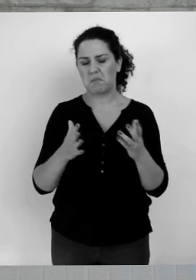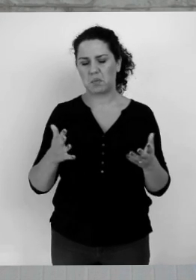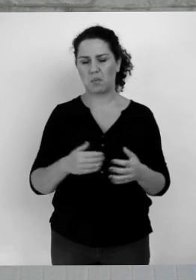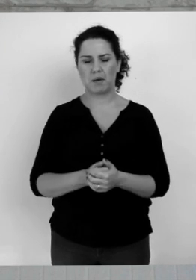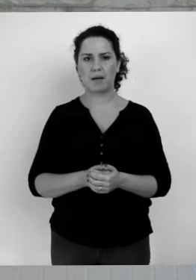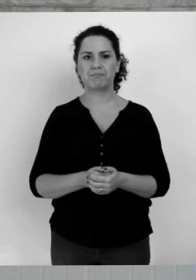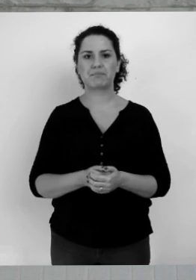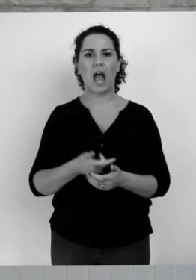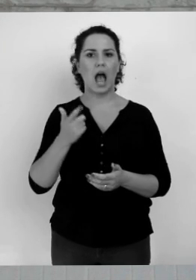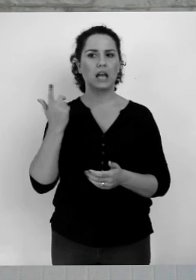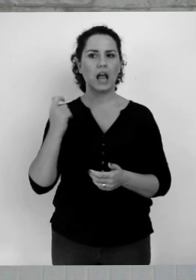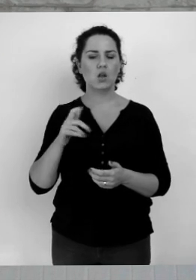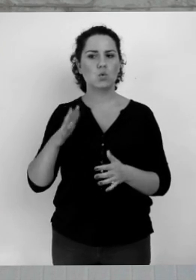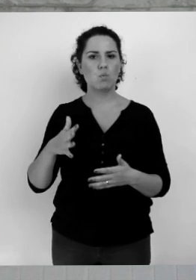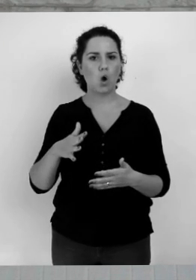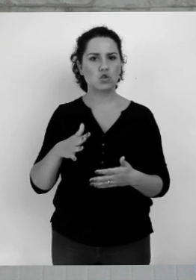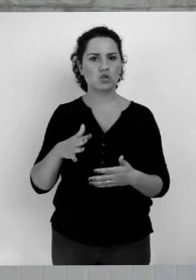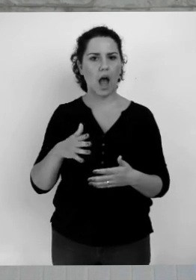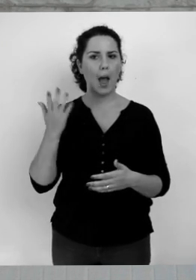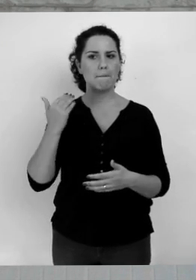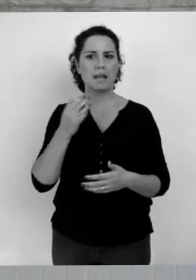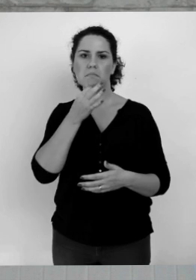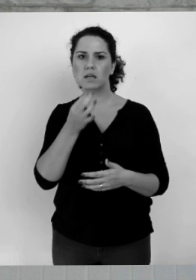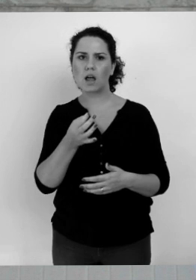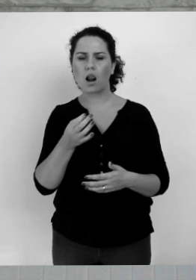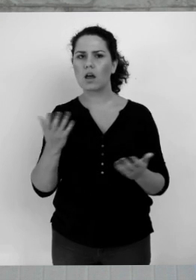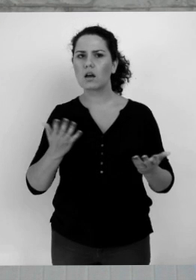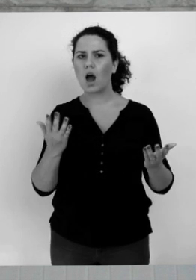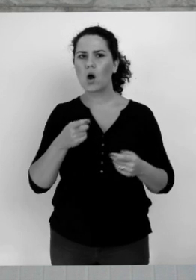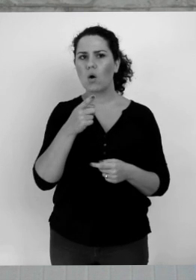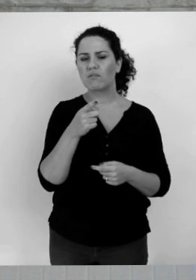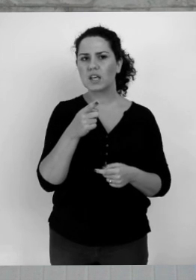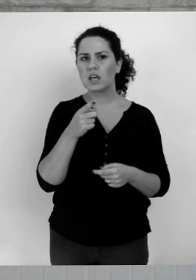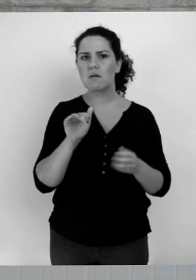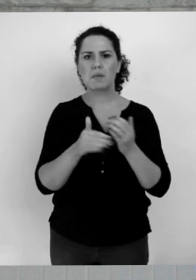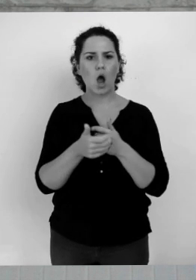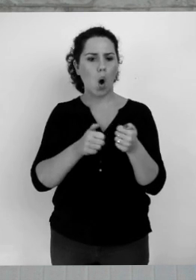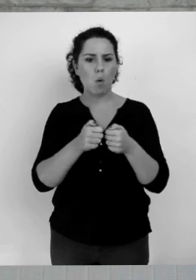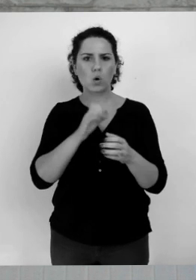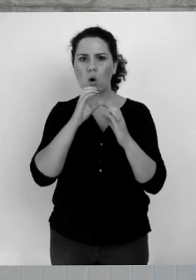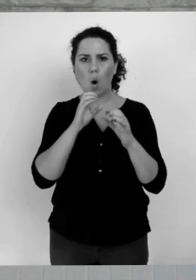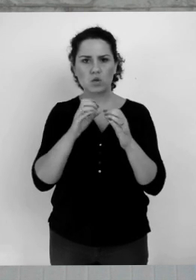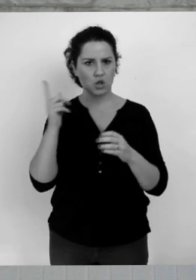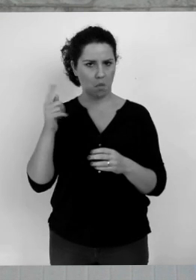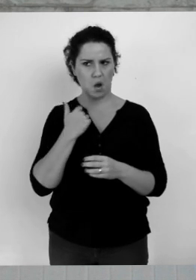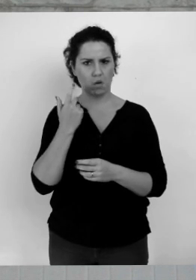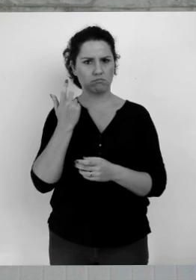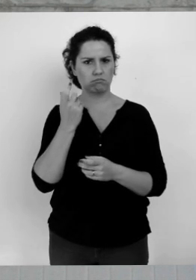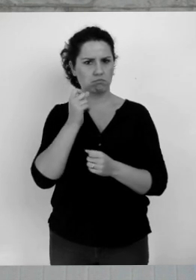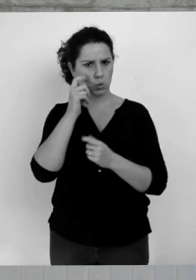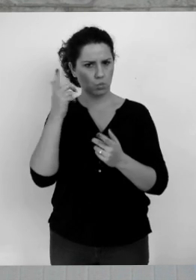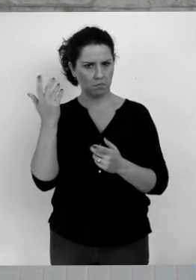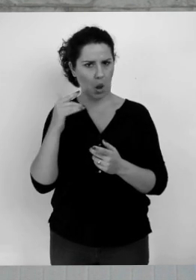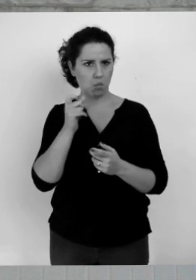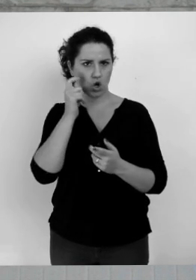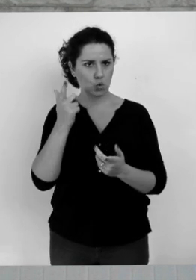problem nekakav. Da li su možda bili pitali kako vi preko poruka komunicirate, ali njima to bilo nešto